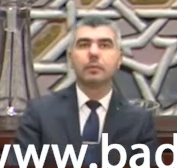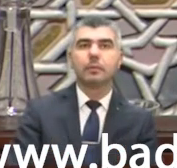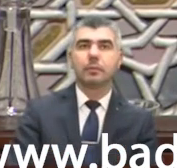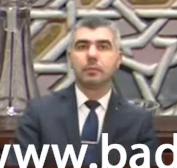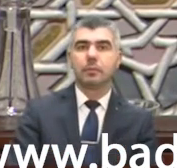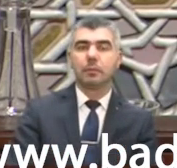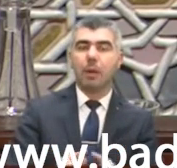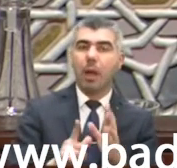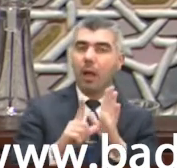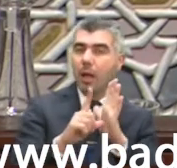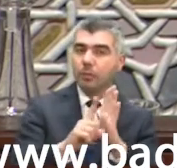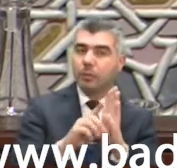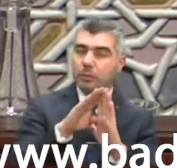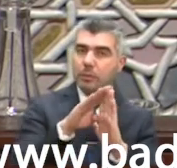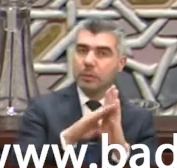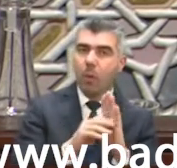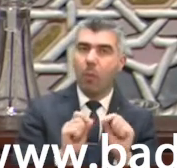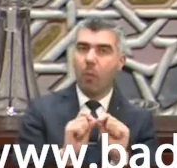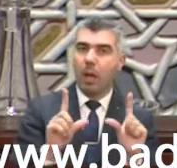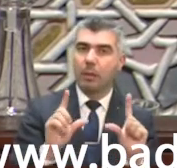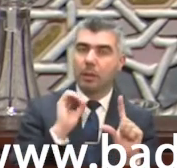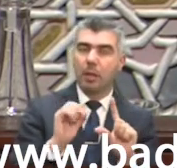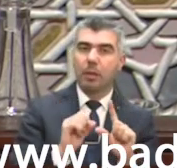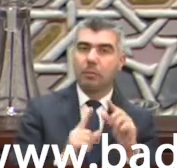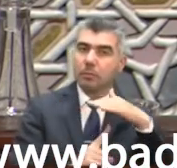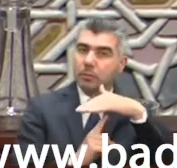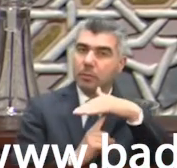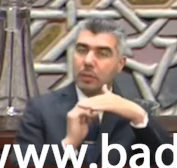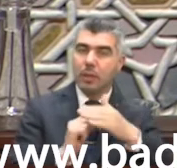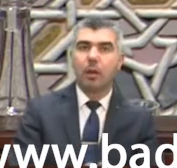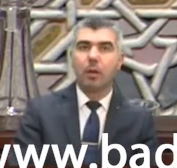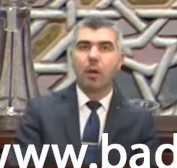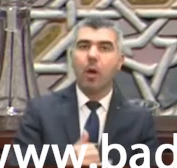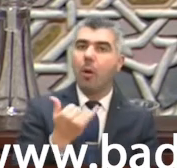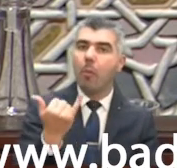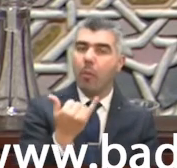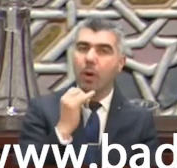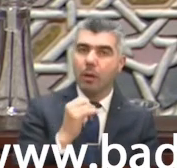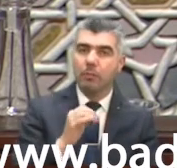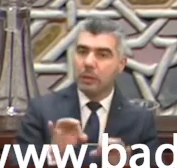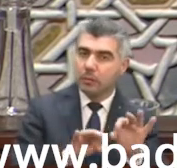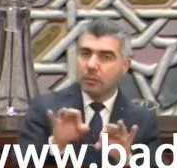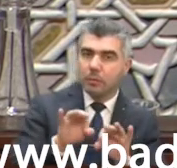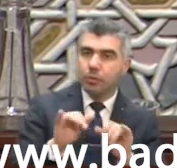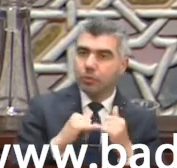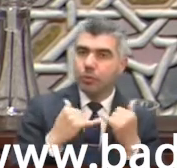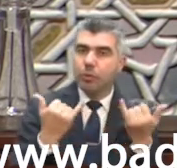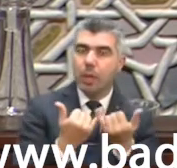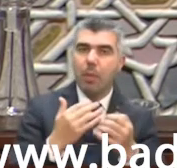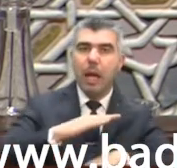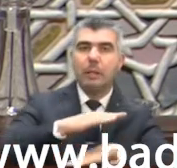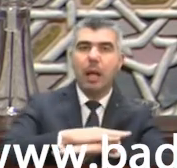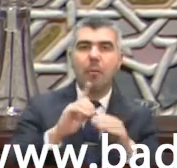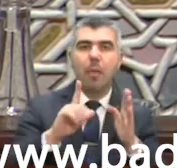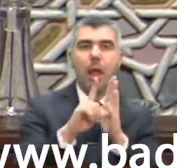وقفناك بالقانون، لأن النظام الداخلي واضح، نقطة نظام يتعين أن تكون في التسيير أو في احترام